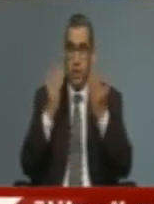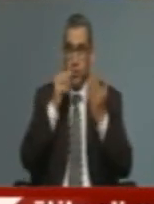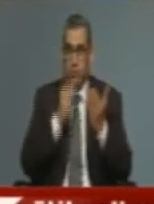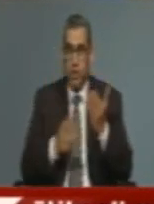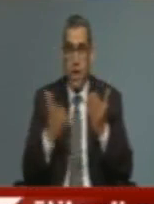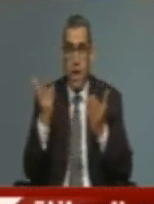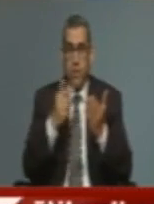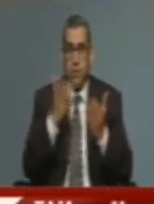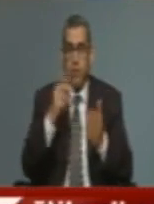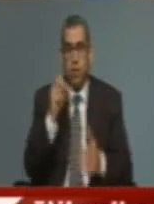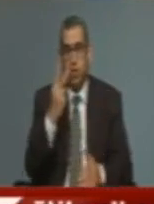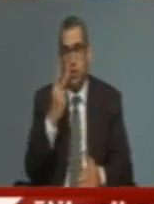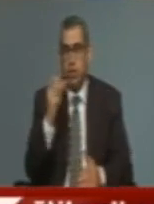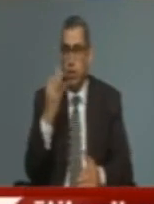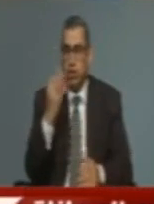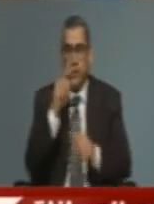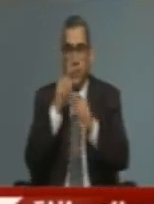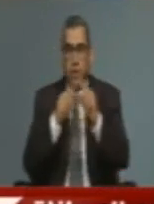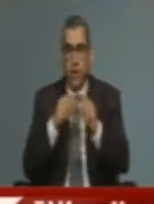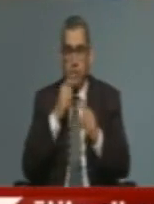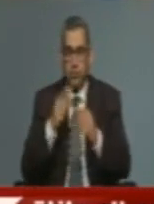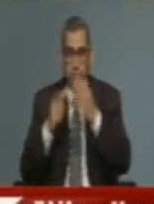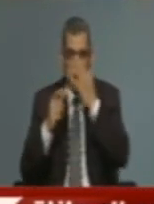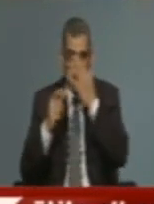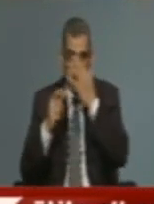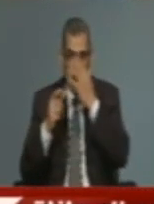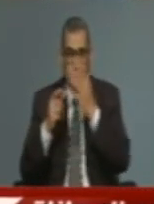موجودة 12-13%. ولا انا ها